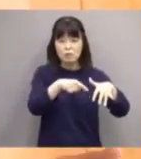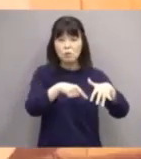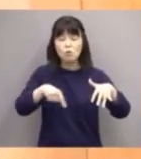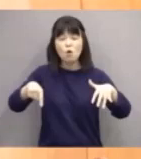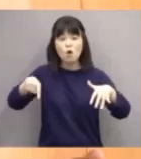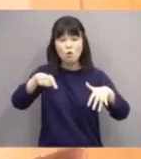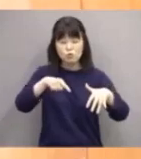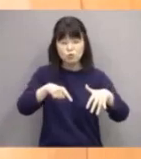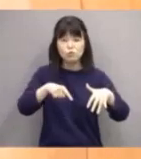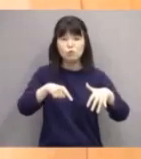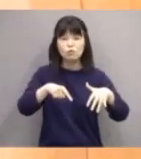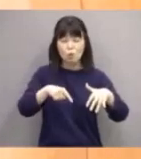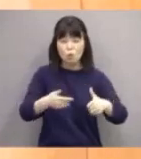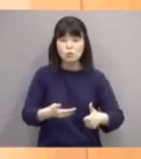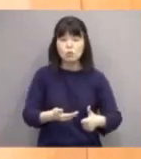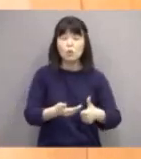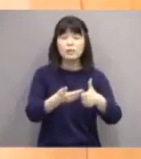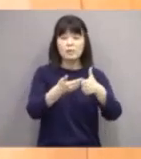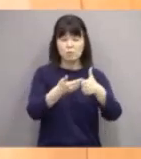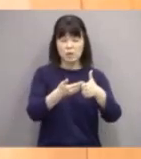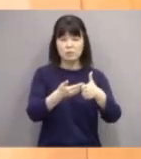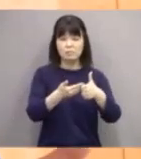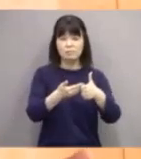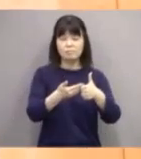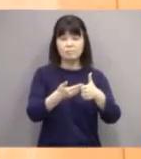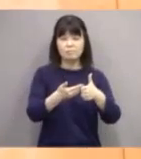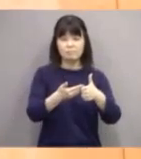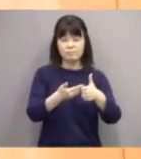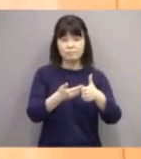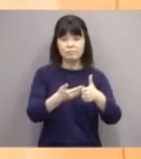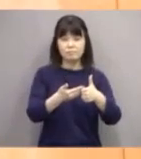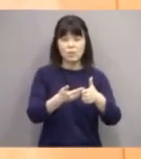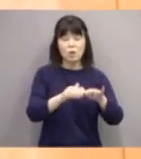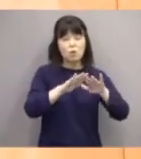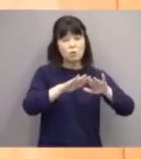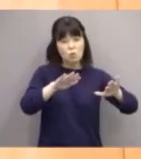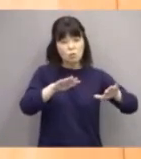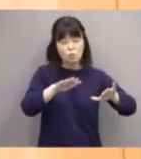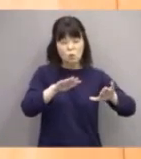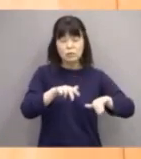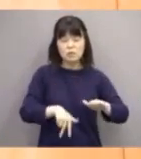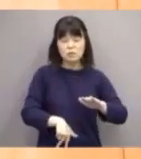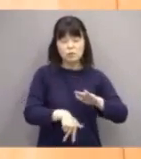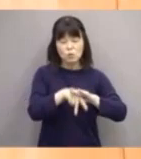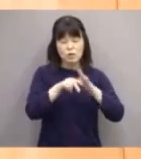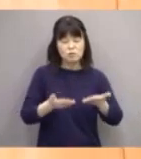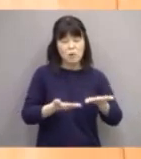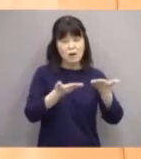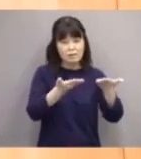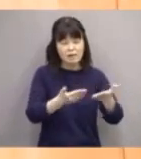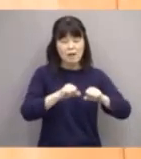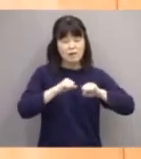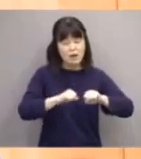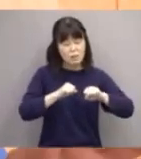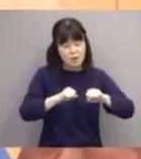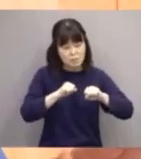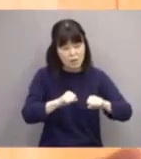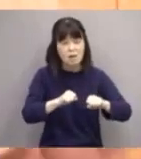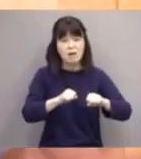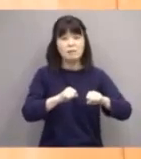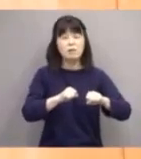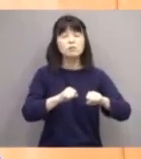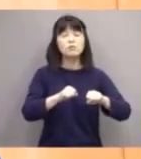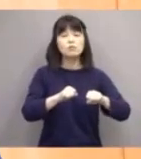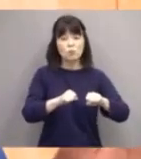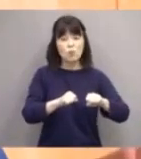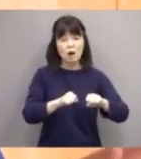のを育てる教育だって言われています。ストレスだけを与えて頑張らせるっていうのは今のこ